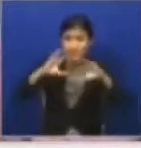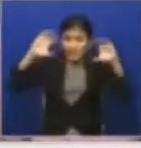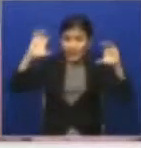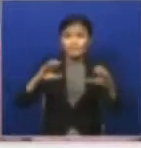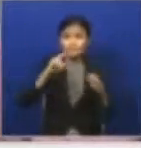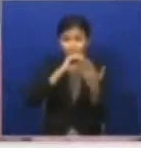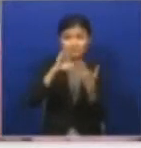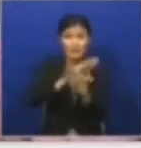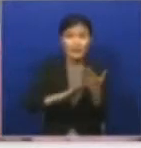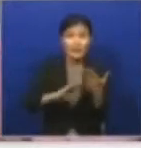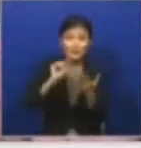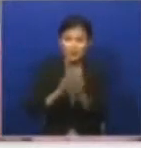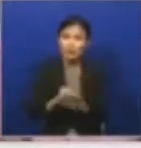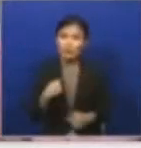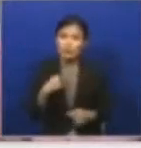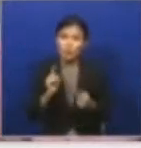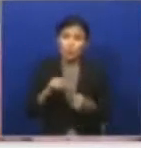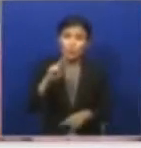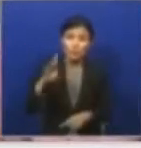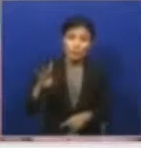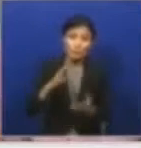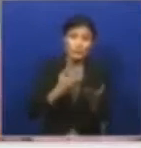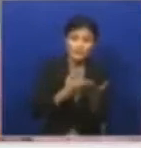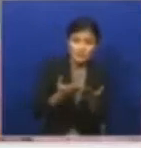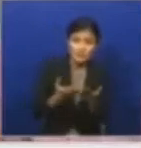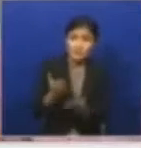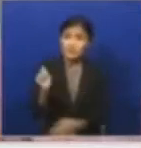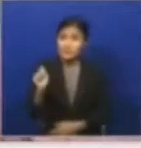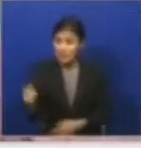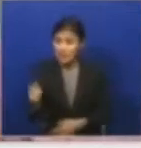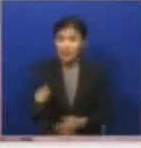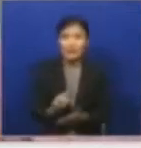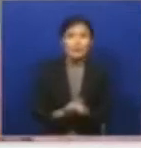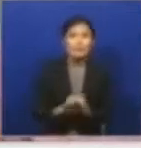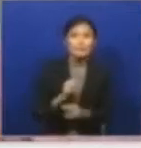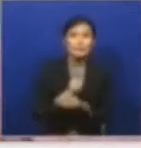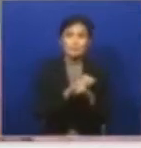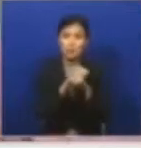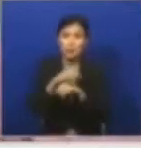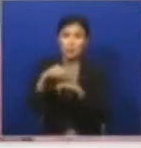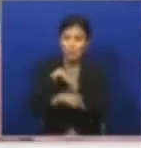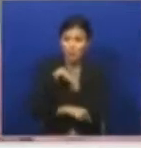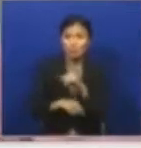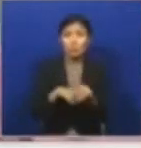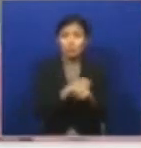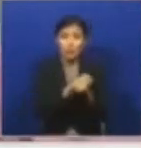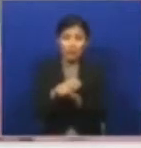อกว่าท่านจะทำระบบจัดซื้อจัดจ้างให้ป้องกันการทุจริตทุกขั้นตอน